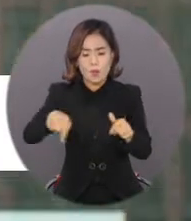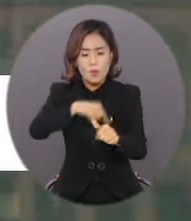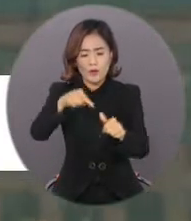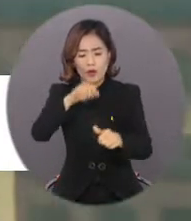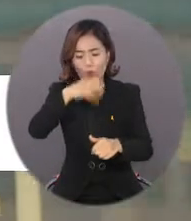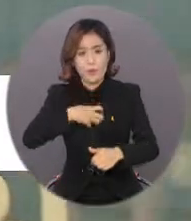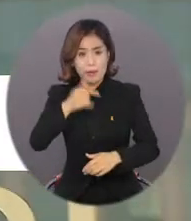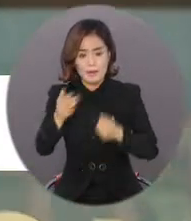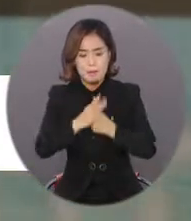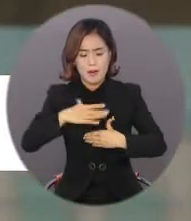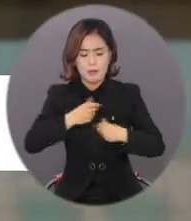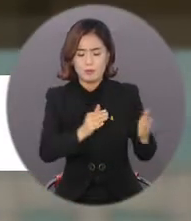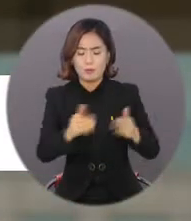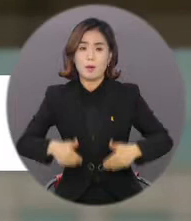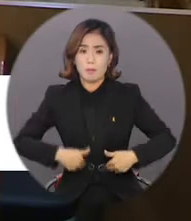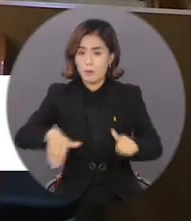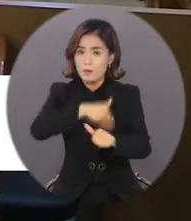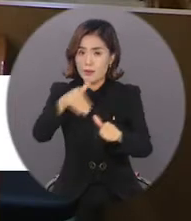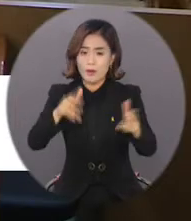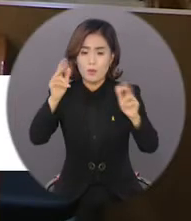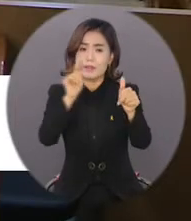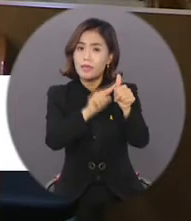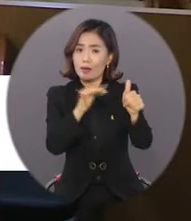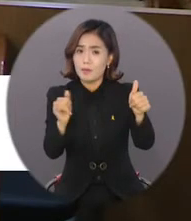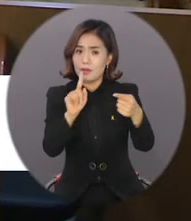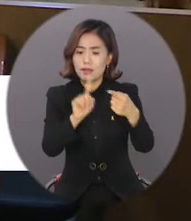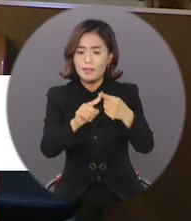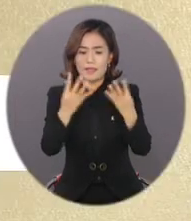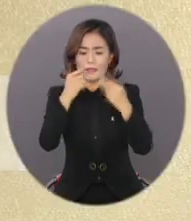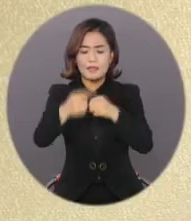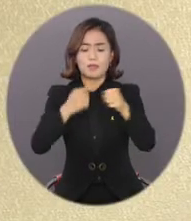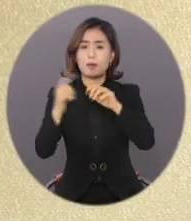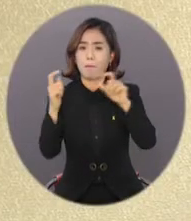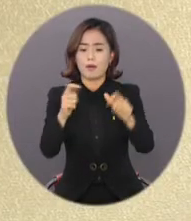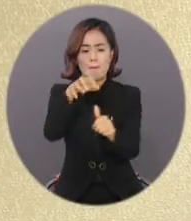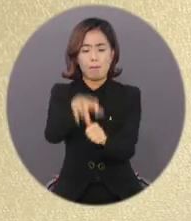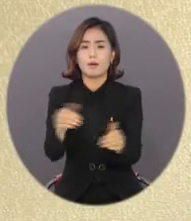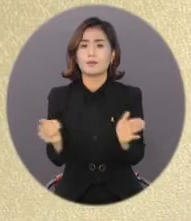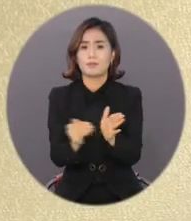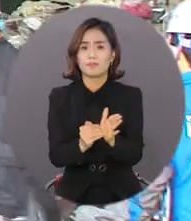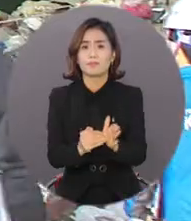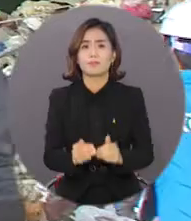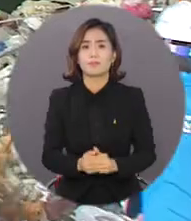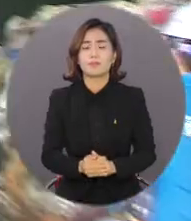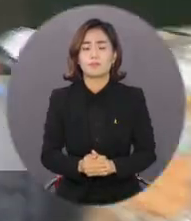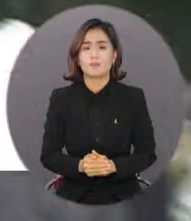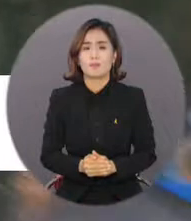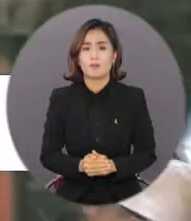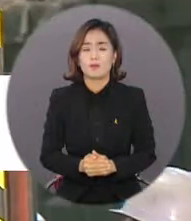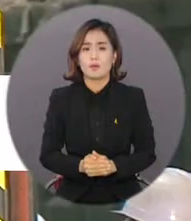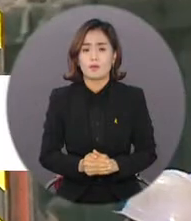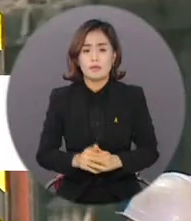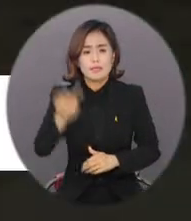위험해 안전조치를 취해야 했다며 업주 박모 씨에 대해 징역 1년을 선고하고 법정 구속했습니다. 박 판사는